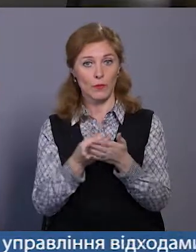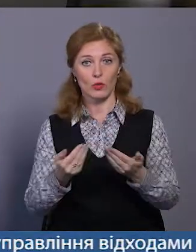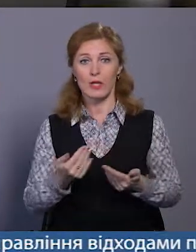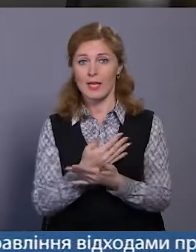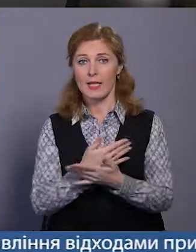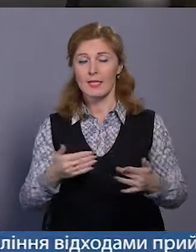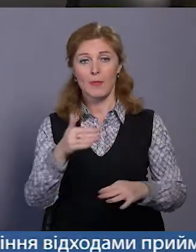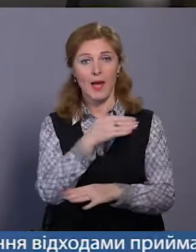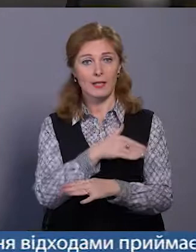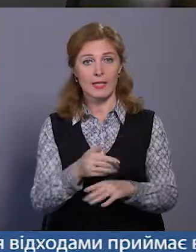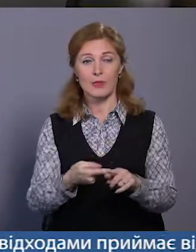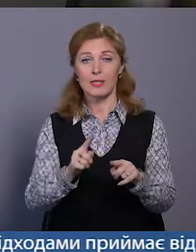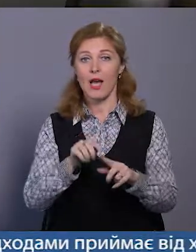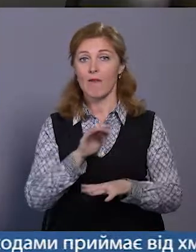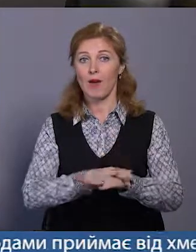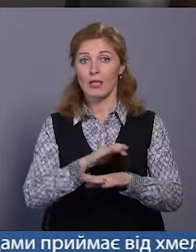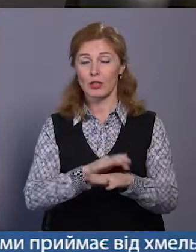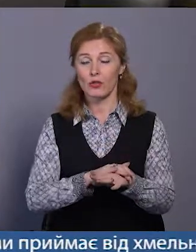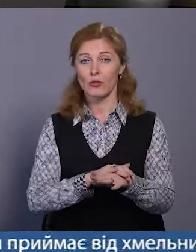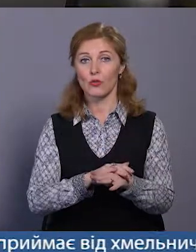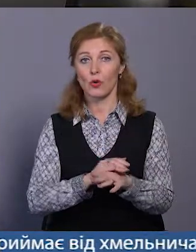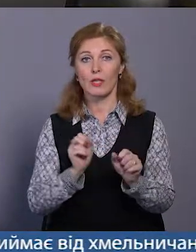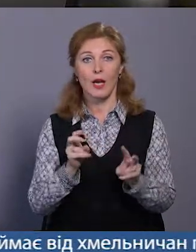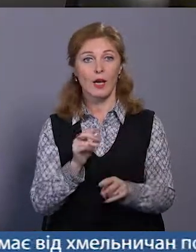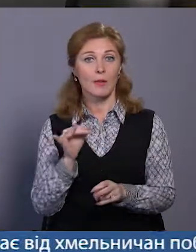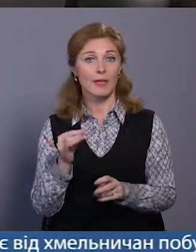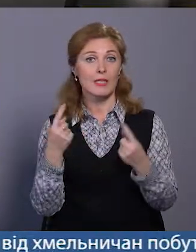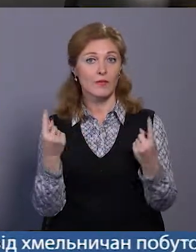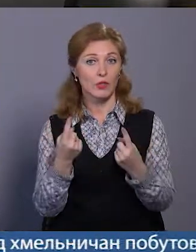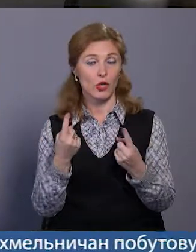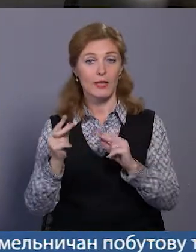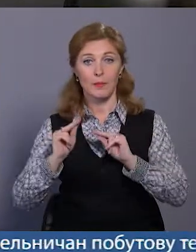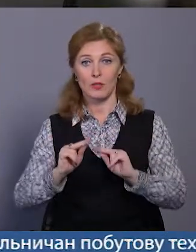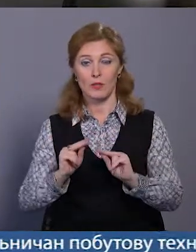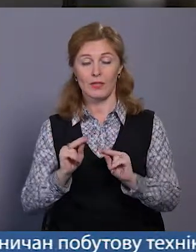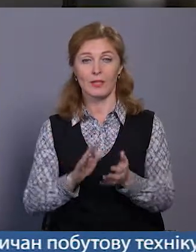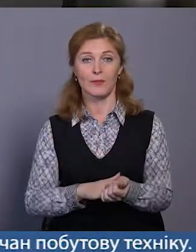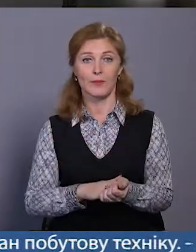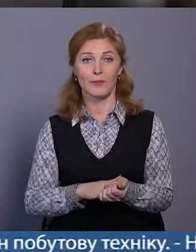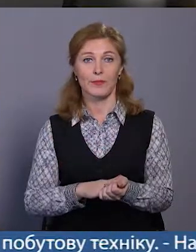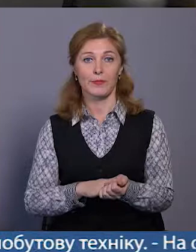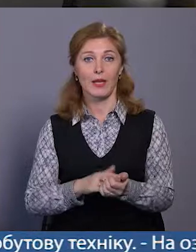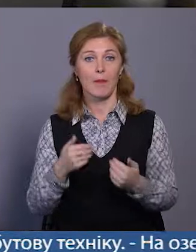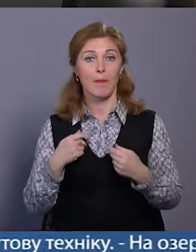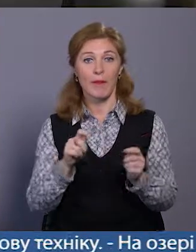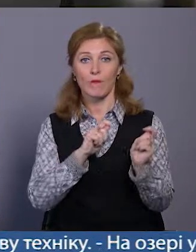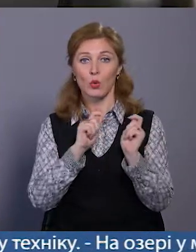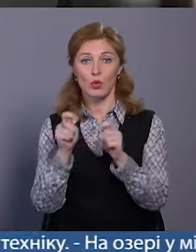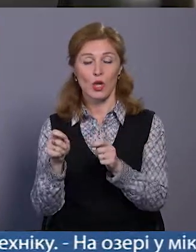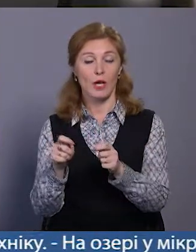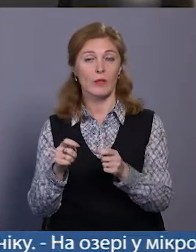адресами. Це фактично, так би мовити, звичайні працівники. Ми абсолютно свідомо вручаємо житло не керівному,